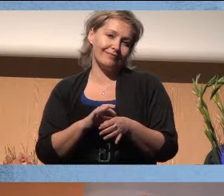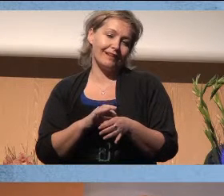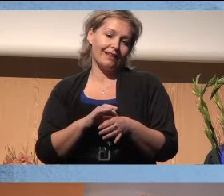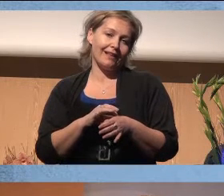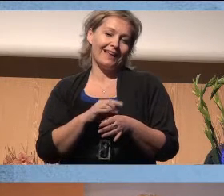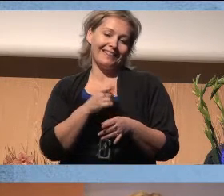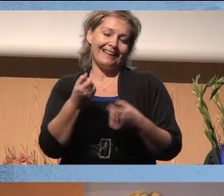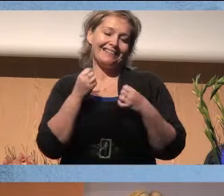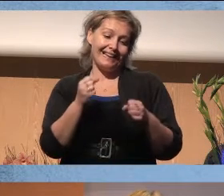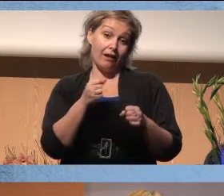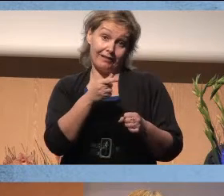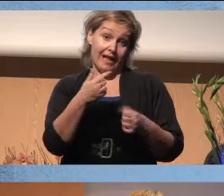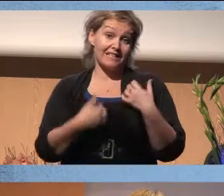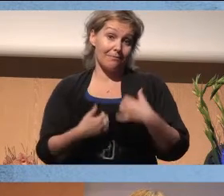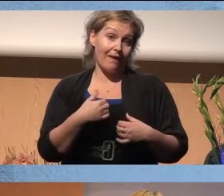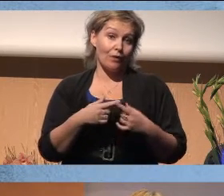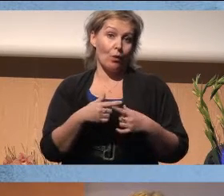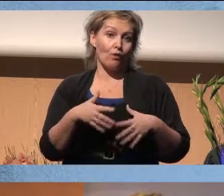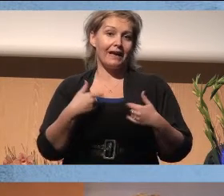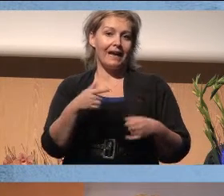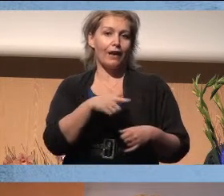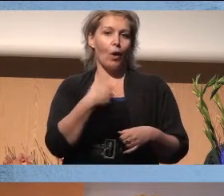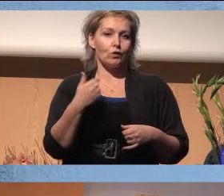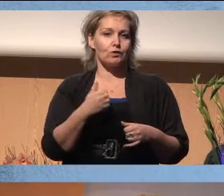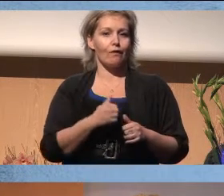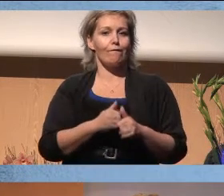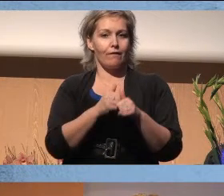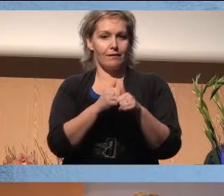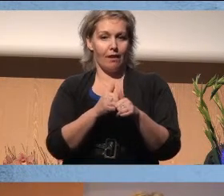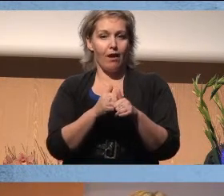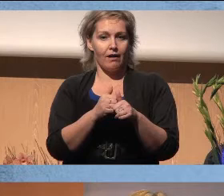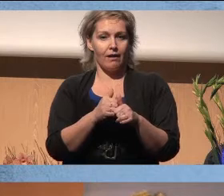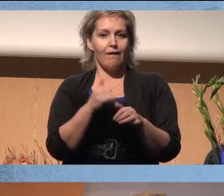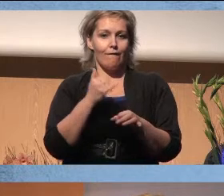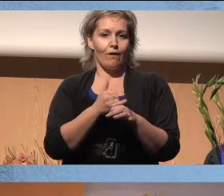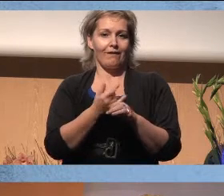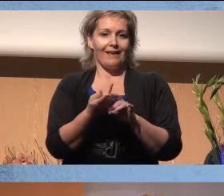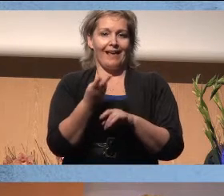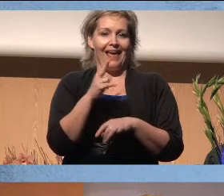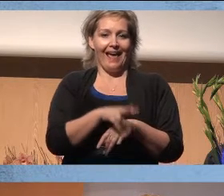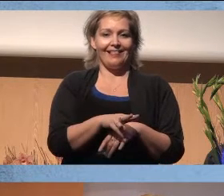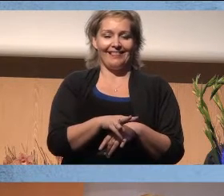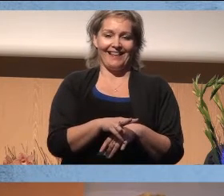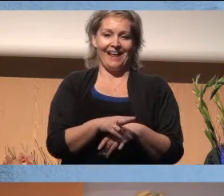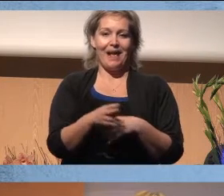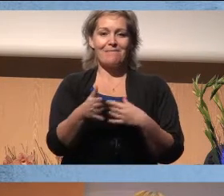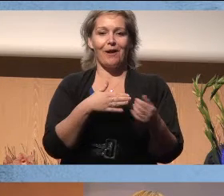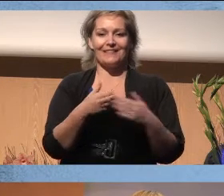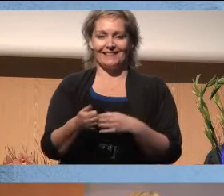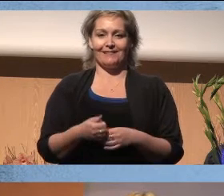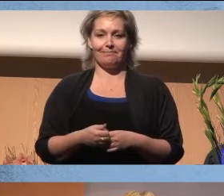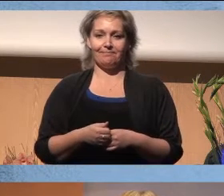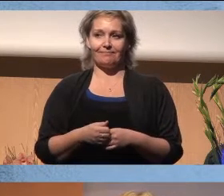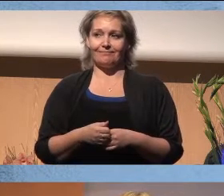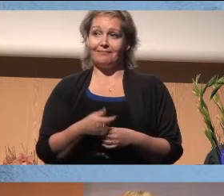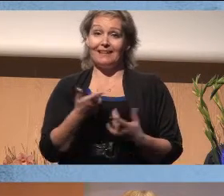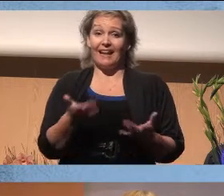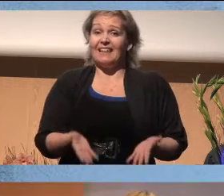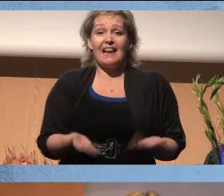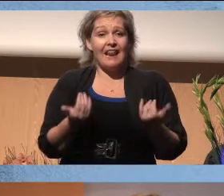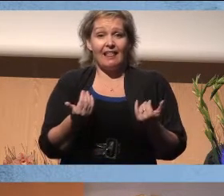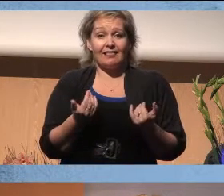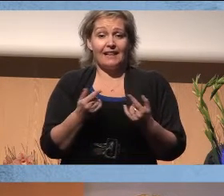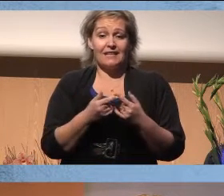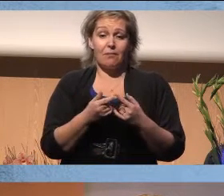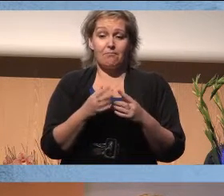Disse tiltakene er spennende, og vi gleder oss til å følge opp hvordan det vil endre praksis. Det er ikke lett å